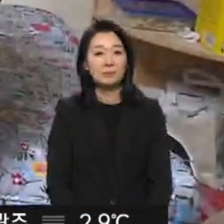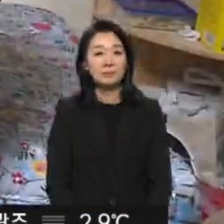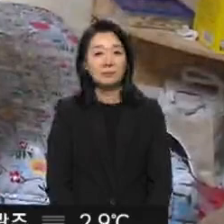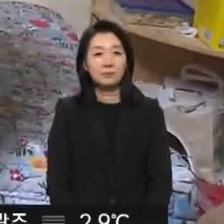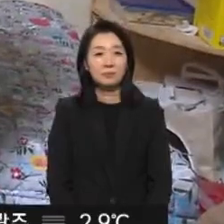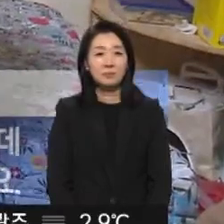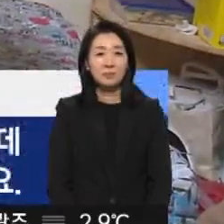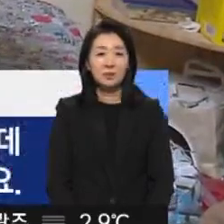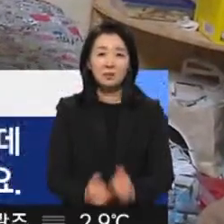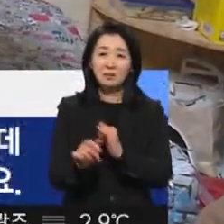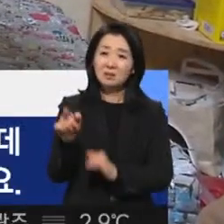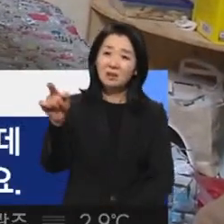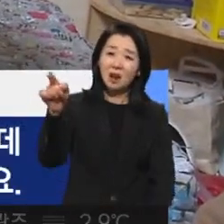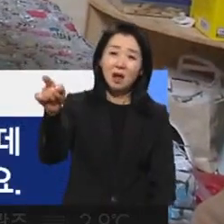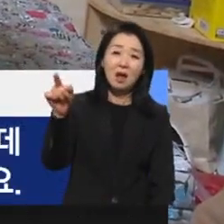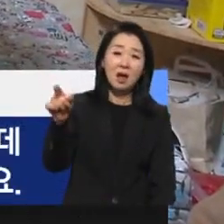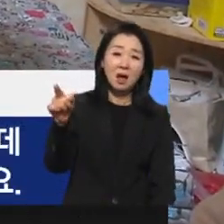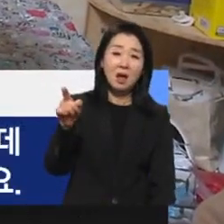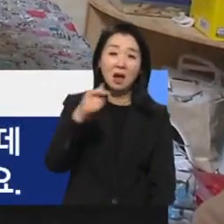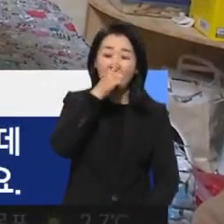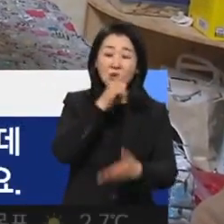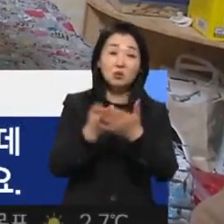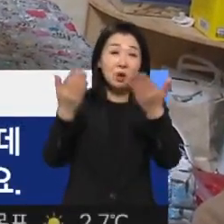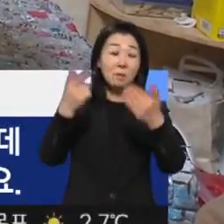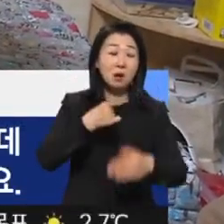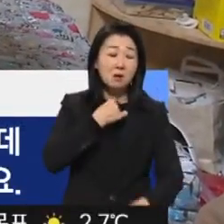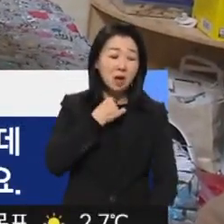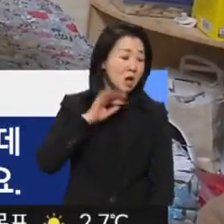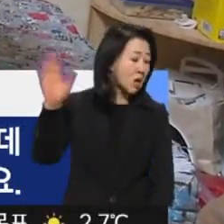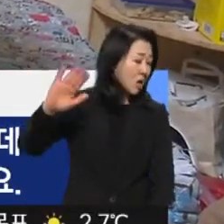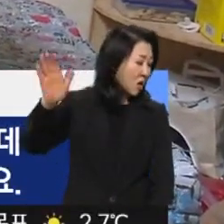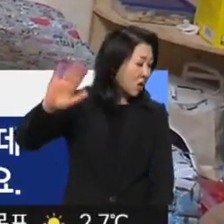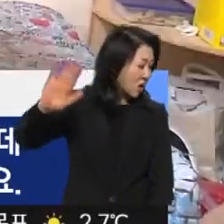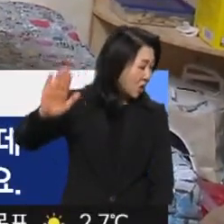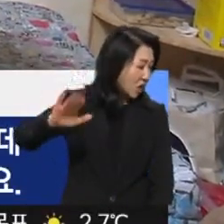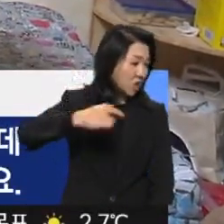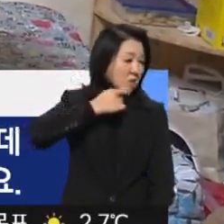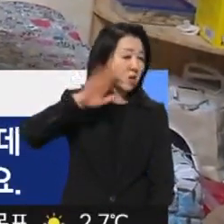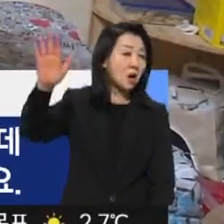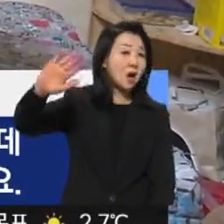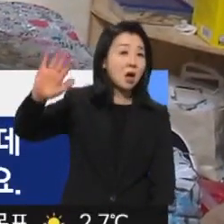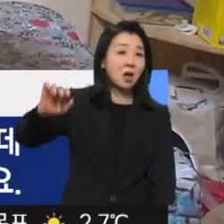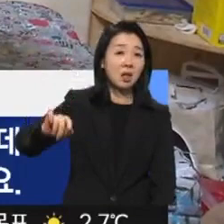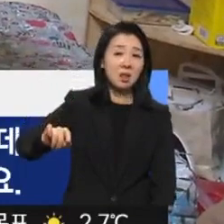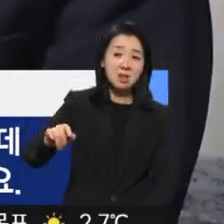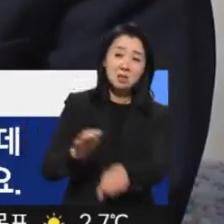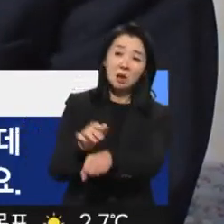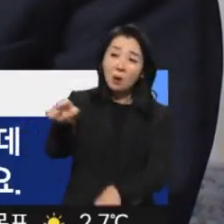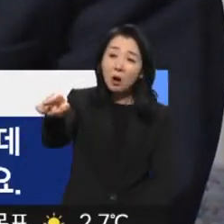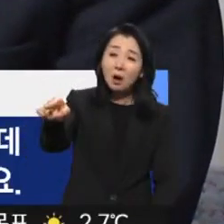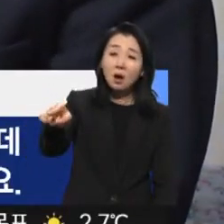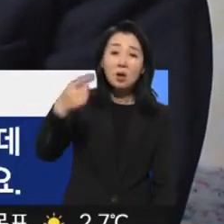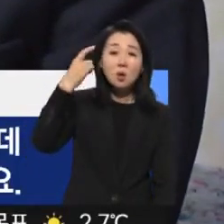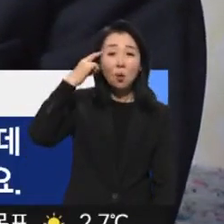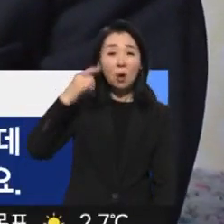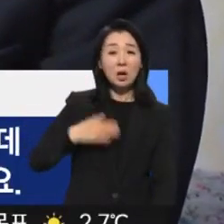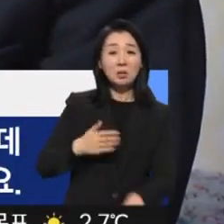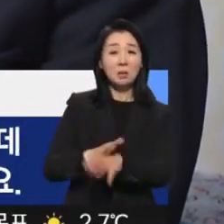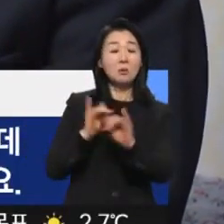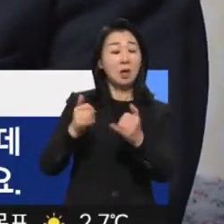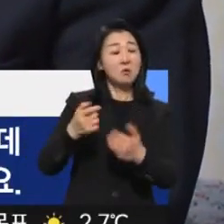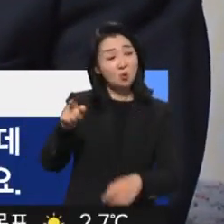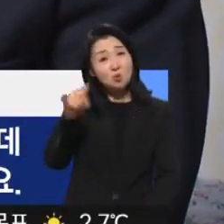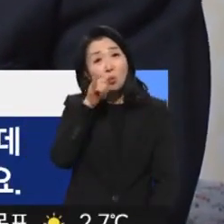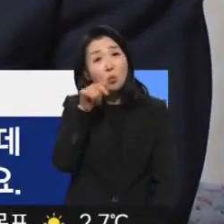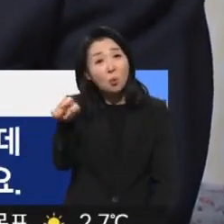그 사람들한테 사죄 받고 싶대. 안 받고 싶어. 잘못한 사람은 그 사람인데 잘못한 사람이 따로